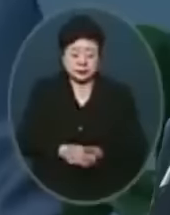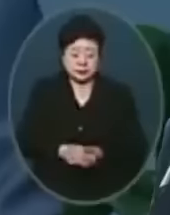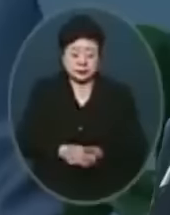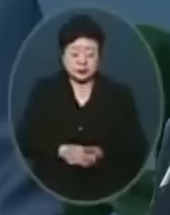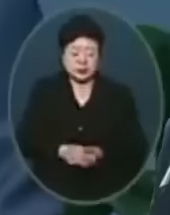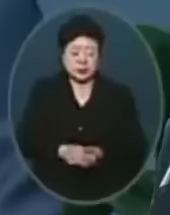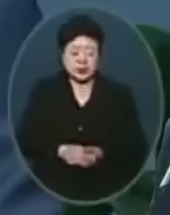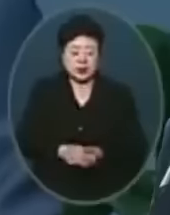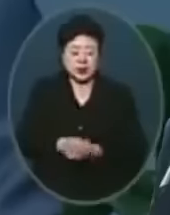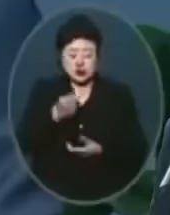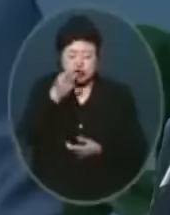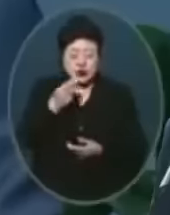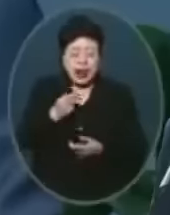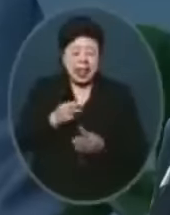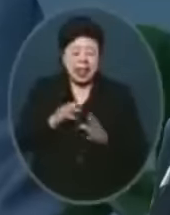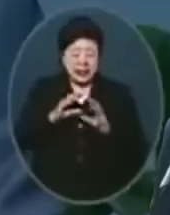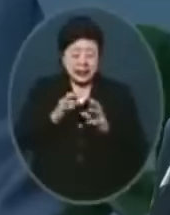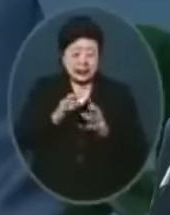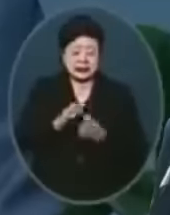유대에서